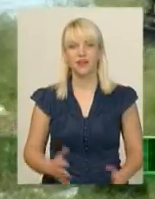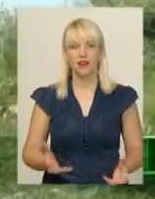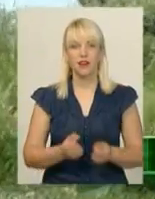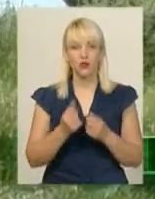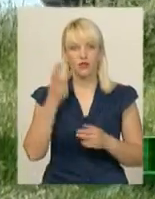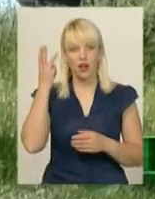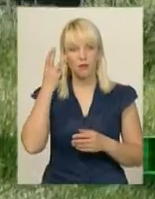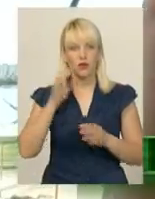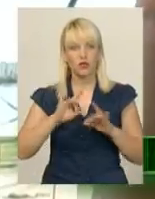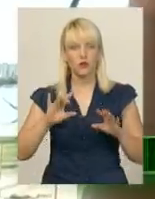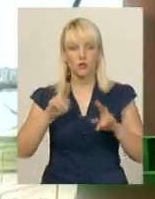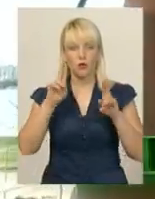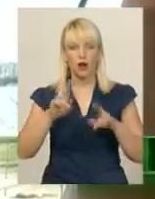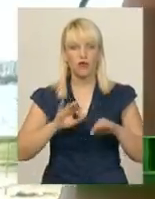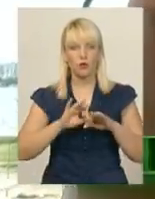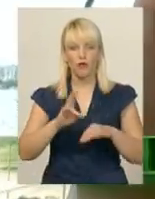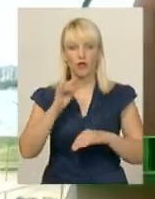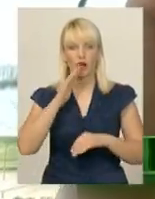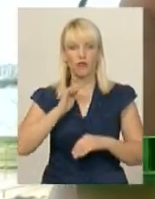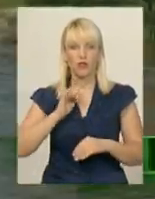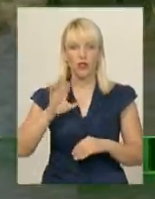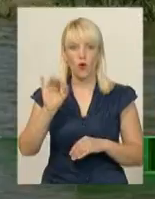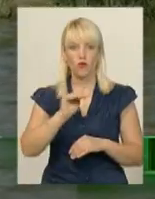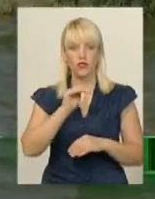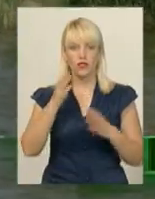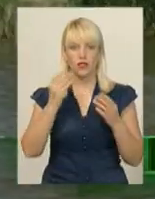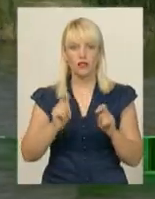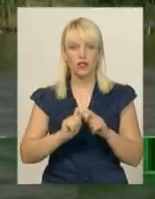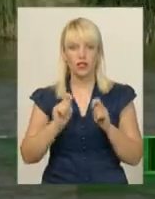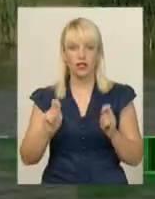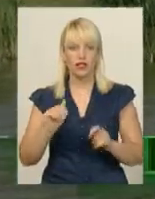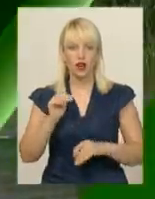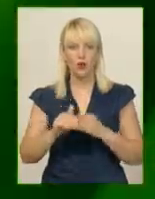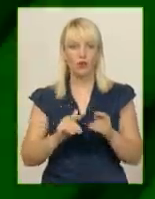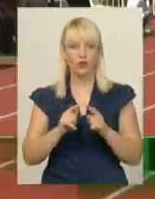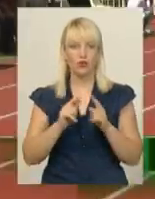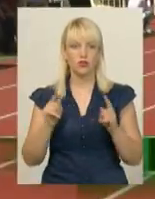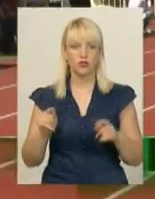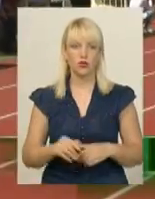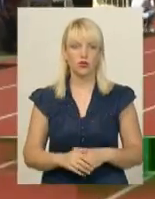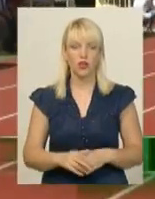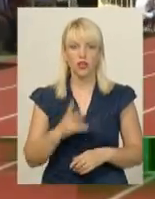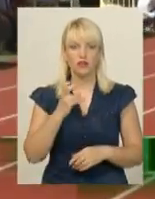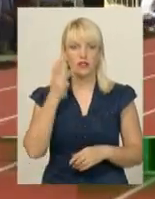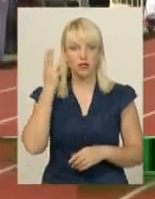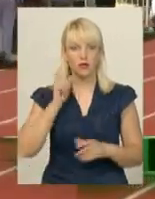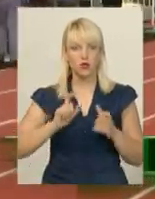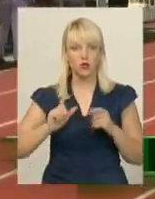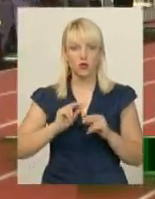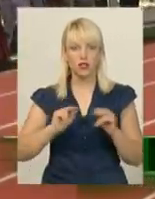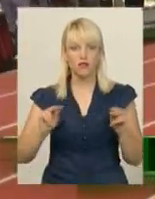Рятувальники Хмельницького розповіли про правила поводження на воді в офіційний день відкриття купального сезону. 200 хмельницьких